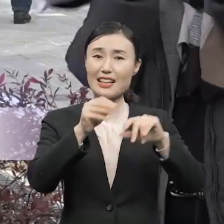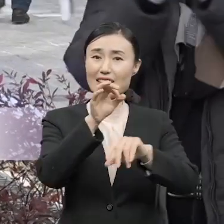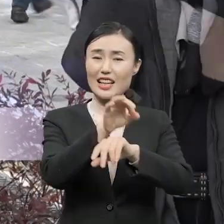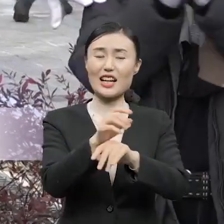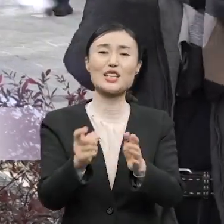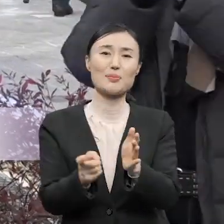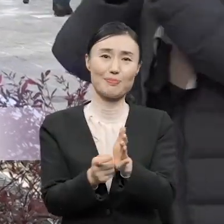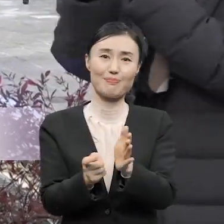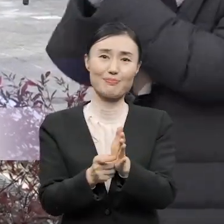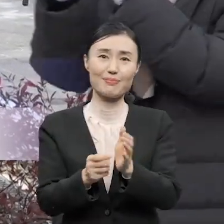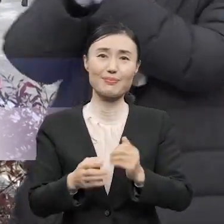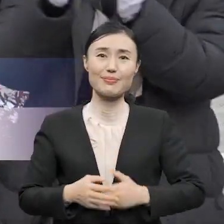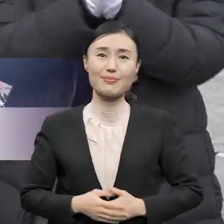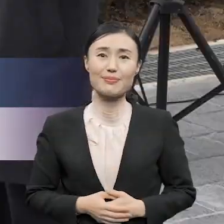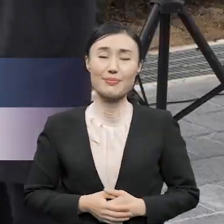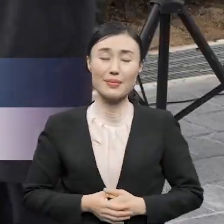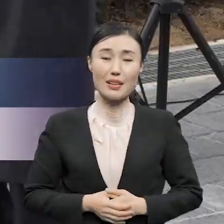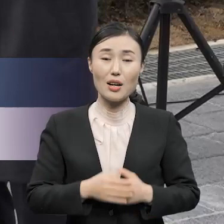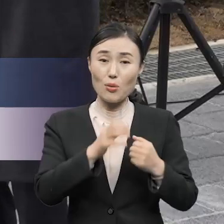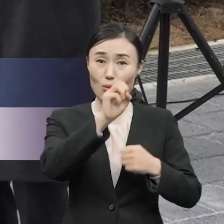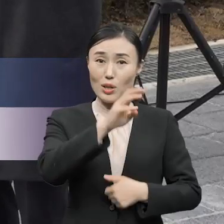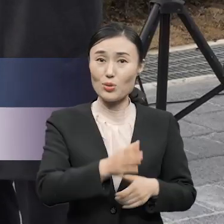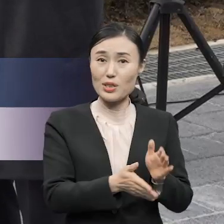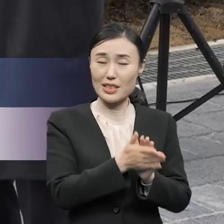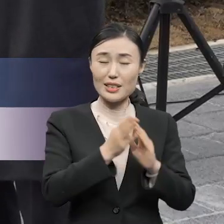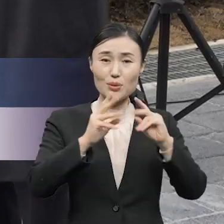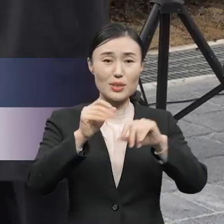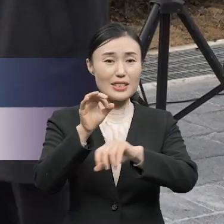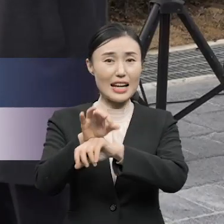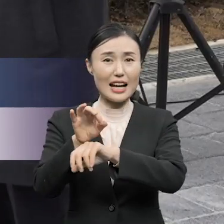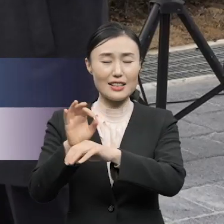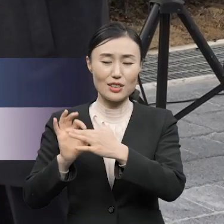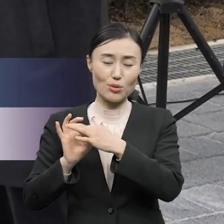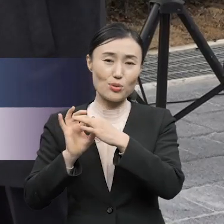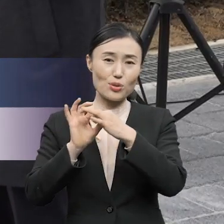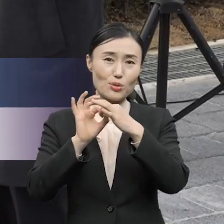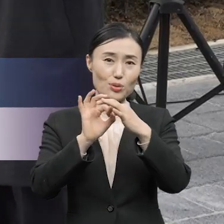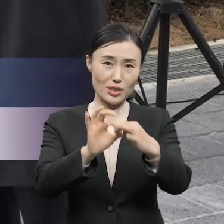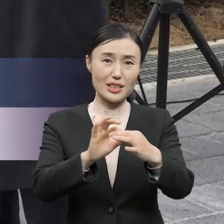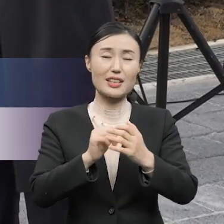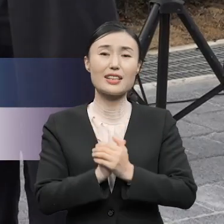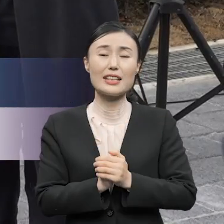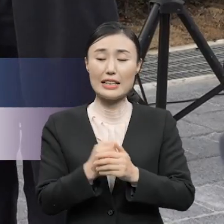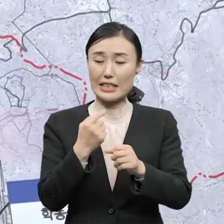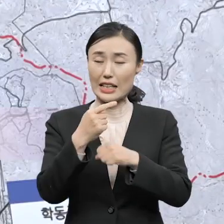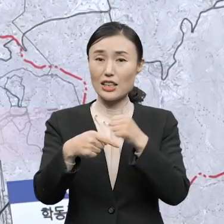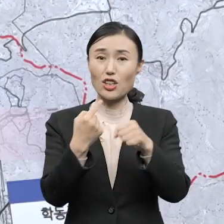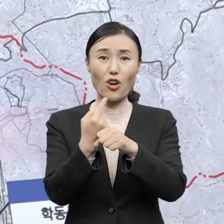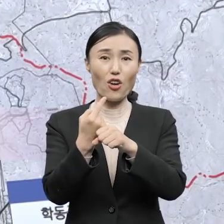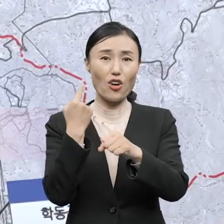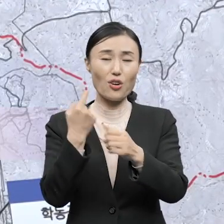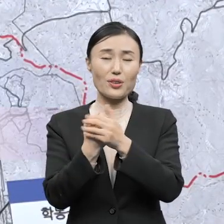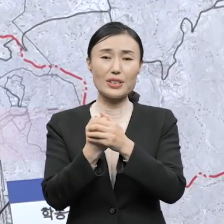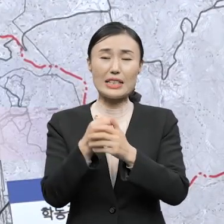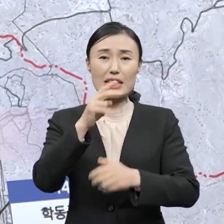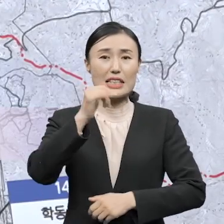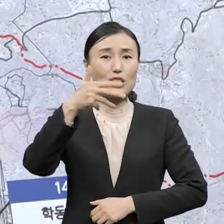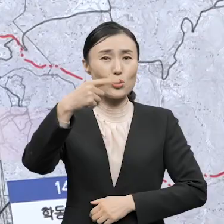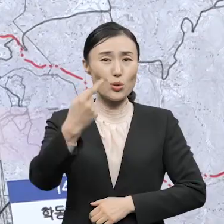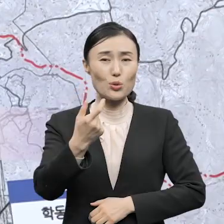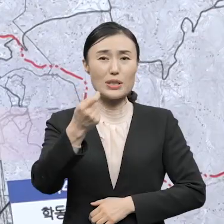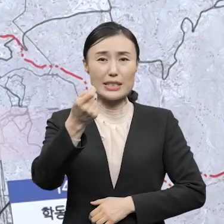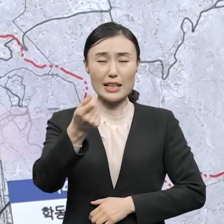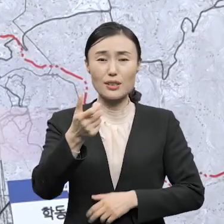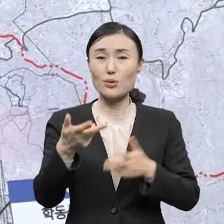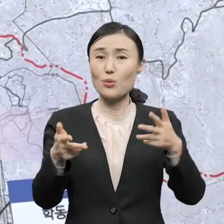매입이 급선무입니다. 이에 광주시는 토지 매입을 지속적으로 진행해 지난해에는 신촌근린공원